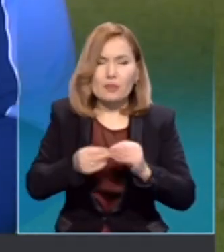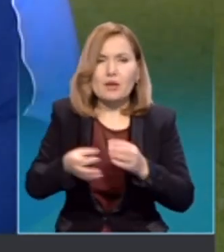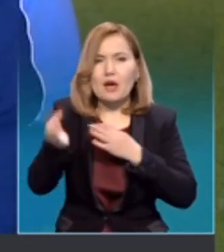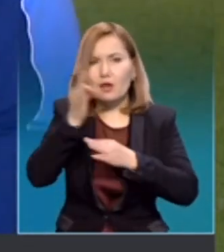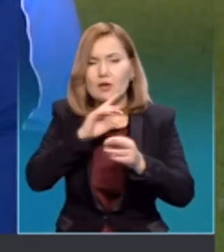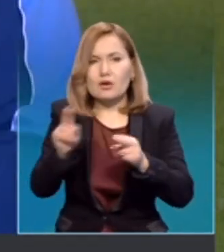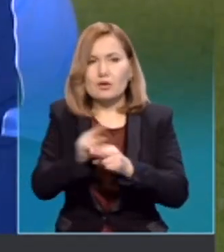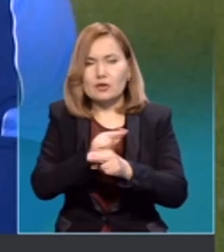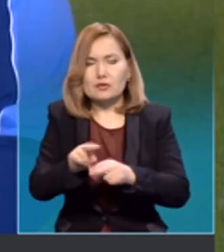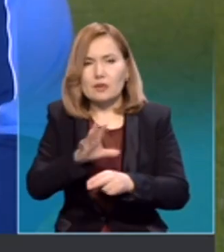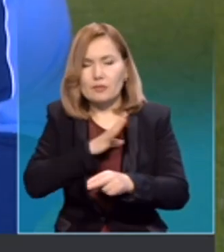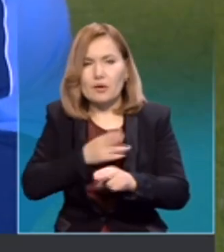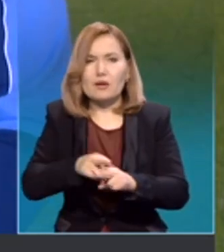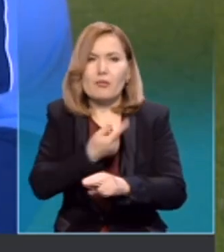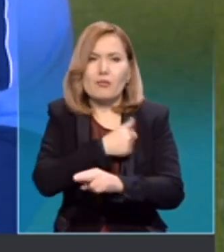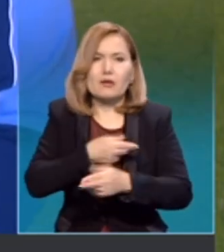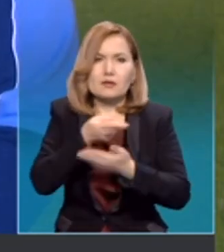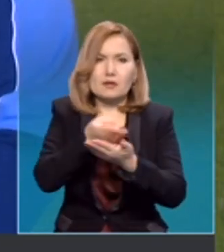мынау антибиотик, больницадан